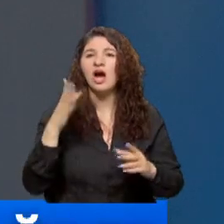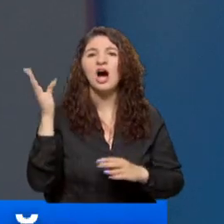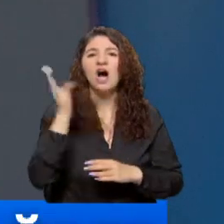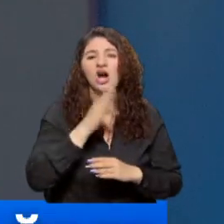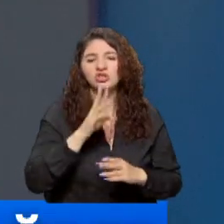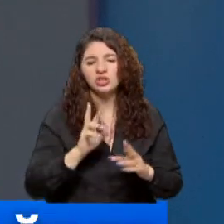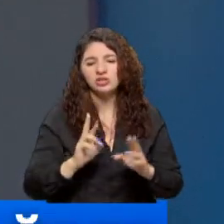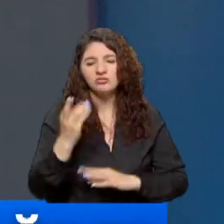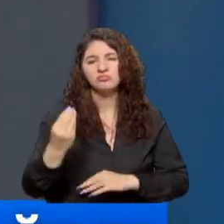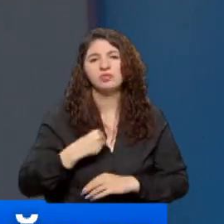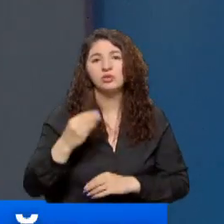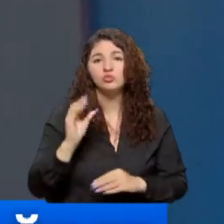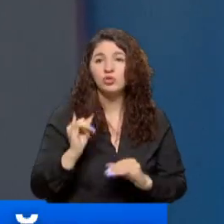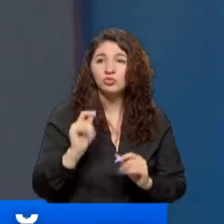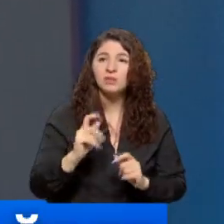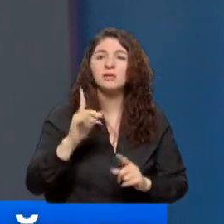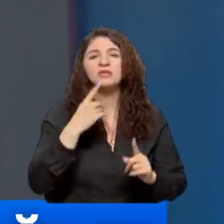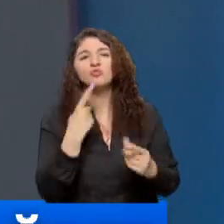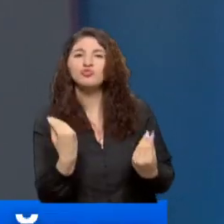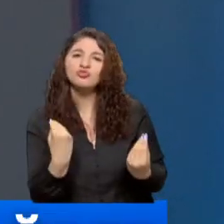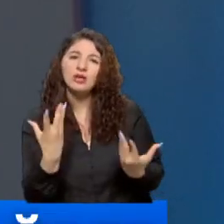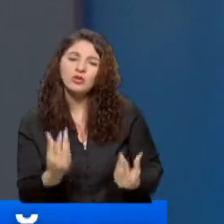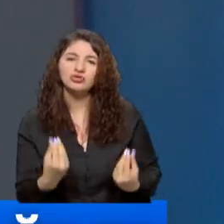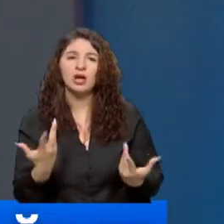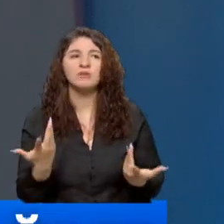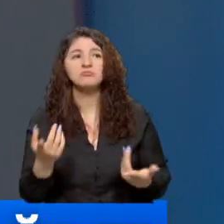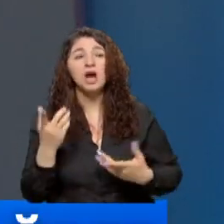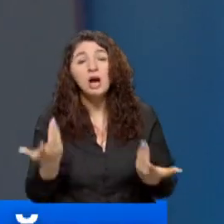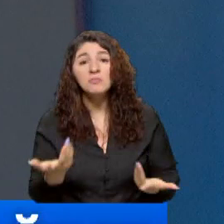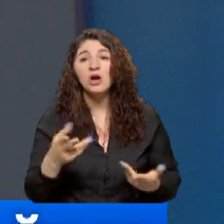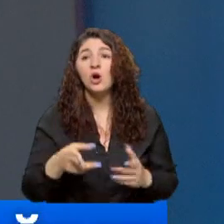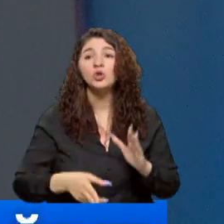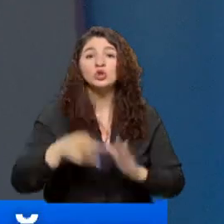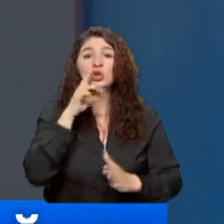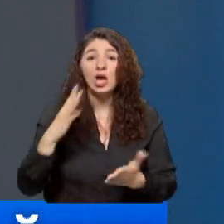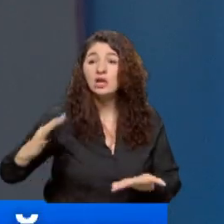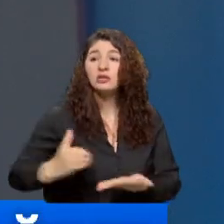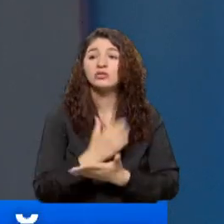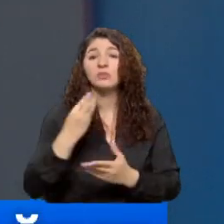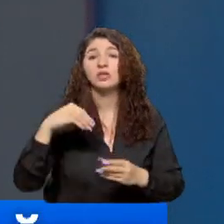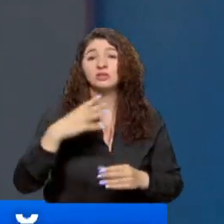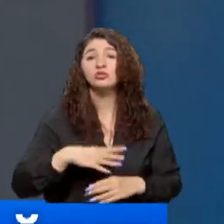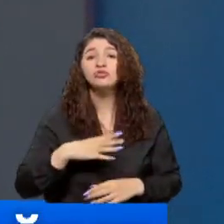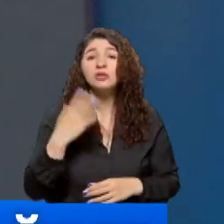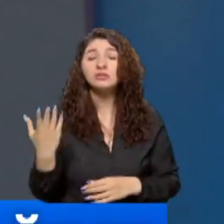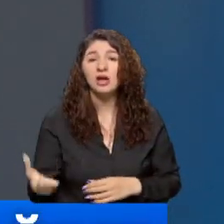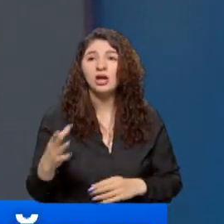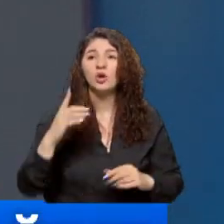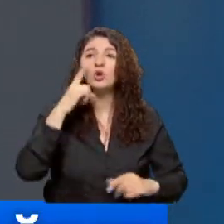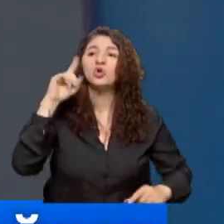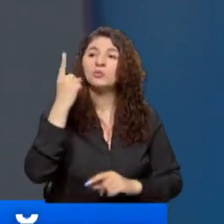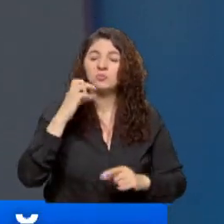reçeteler yemek zorunda kalacağız bazen tatlı olacak yediğimiz ama sonunda kazanabilmek istiyorsak